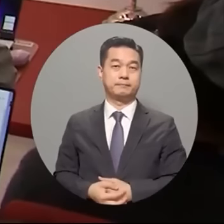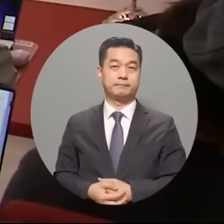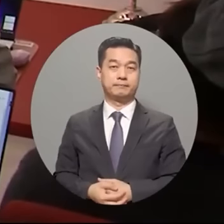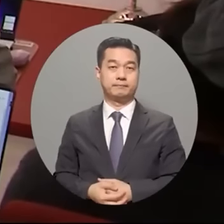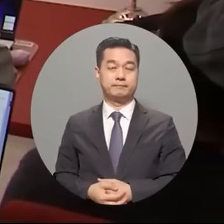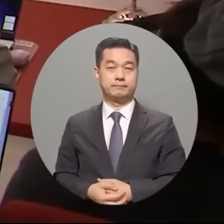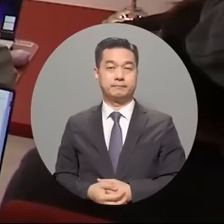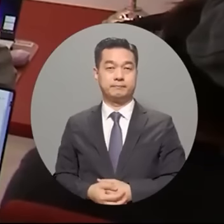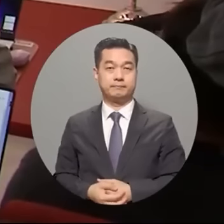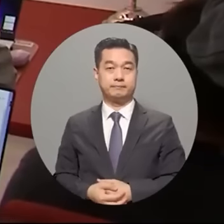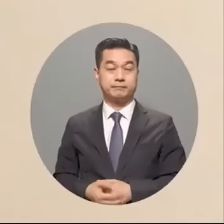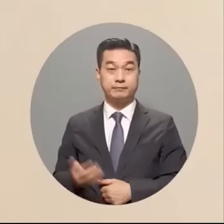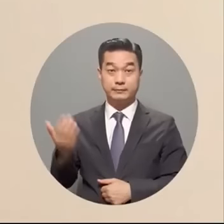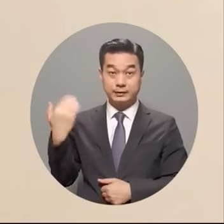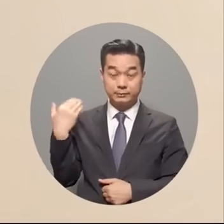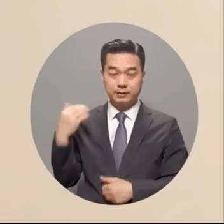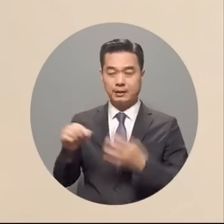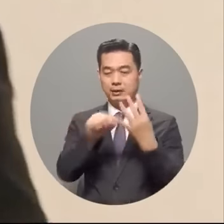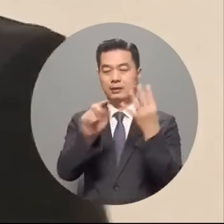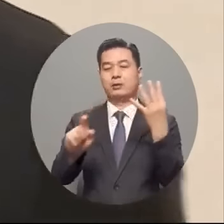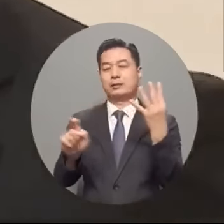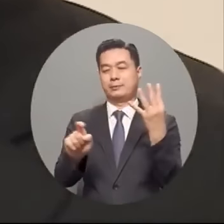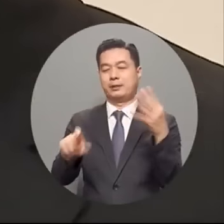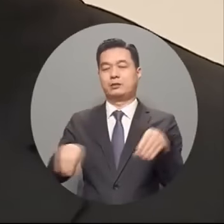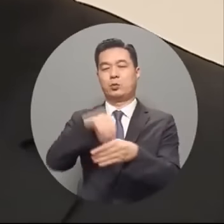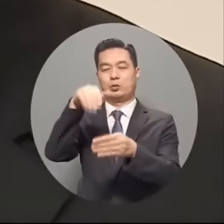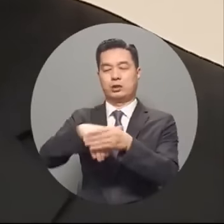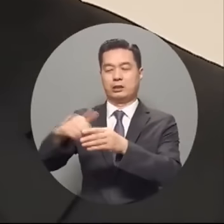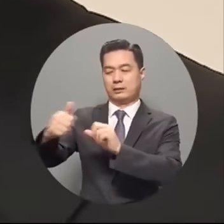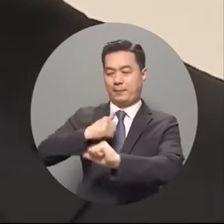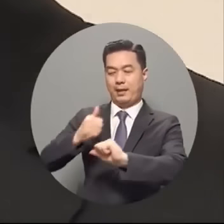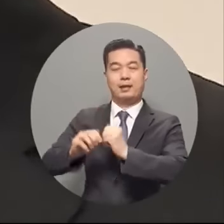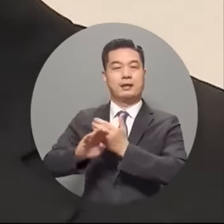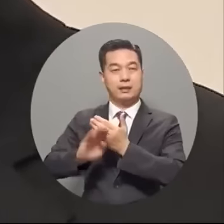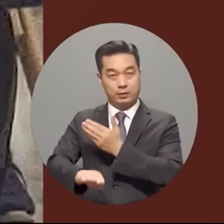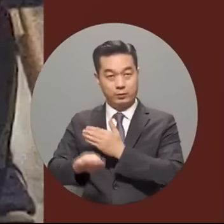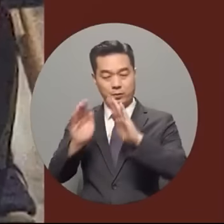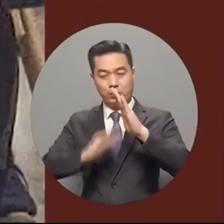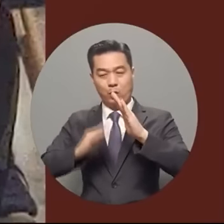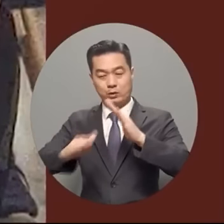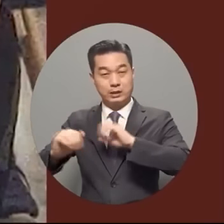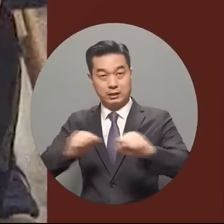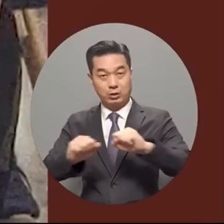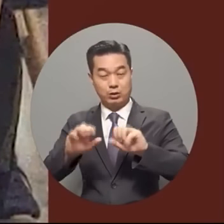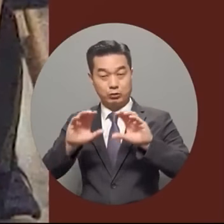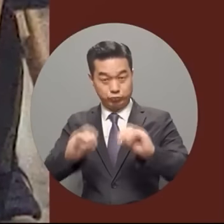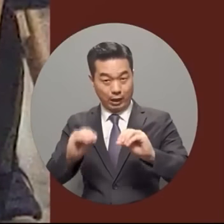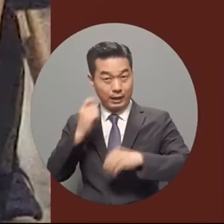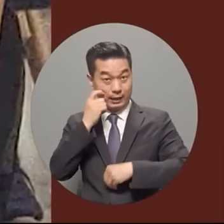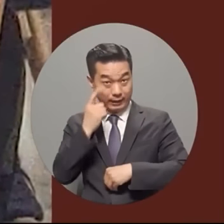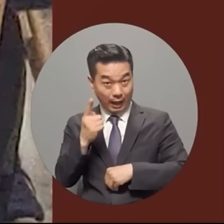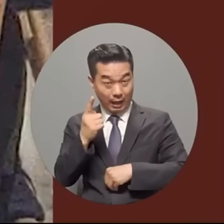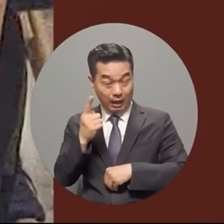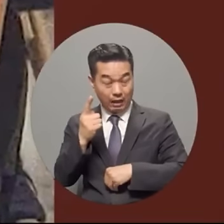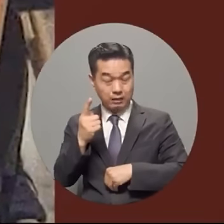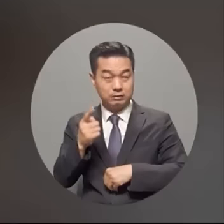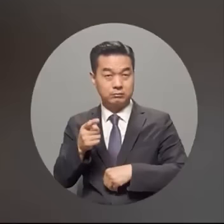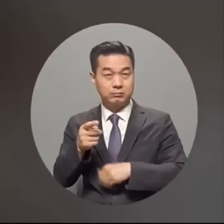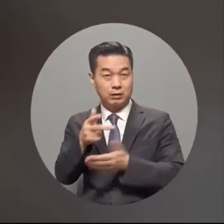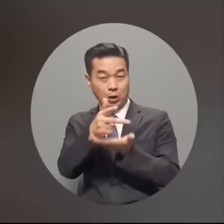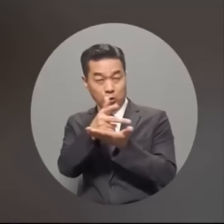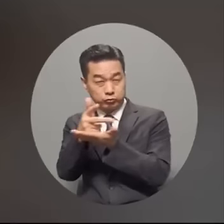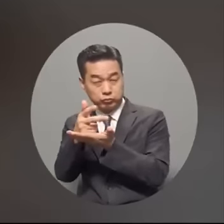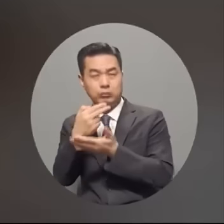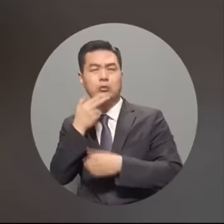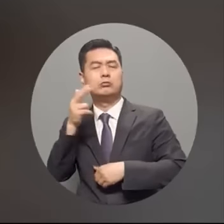총선 참패로 사퇴한 이후 공식 행보를 중단한지 한달 카메라 앞에서 사라졌지만 관심은